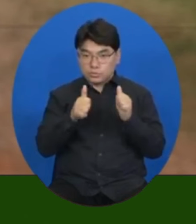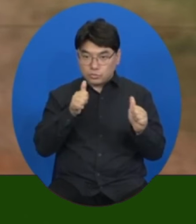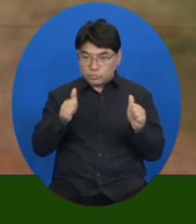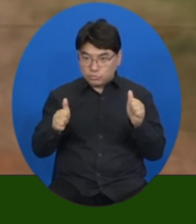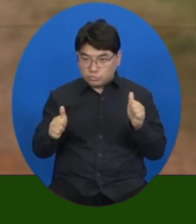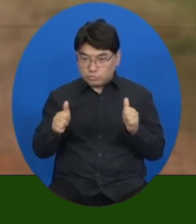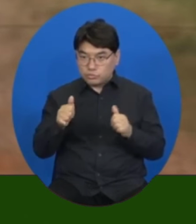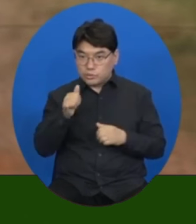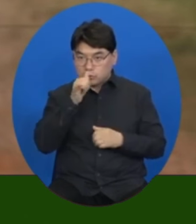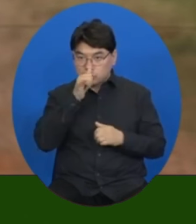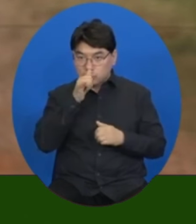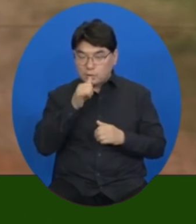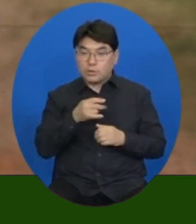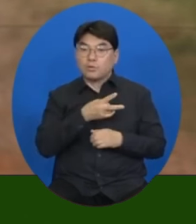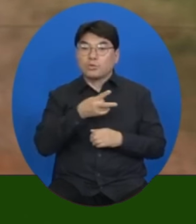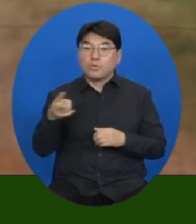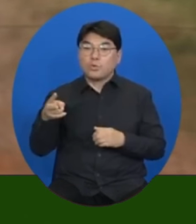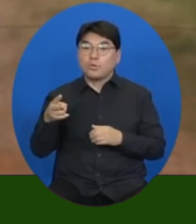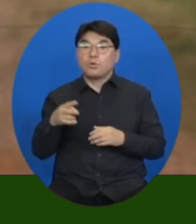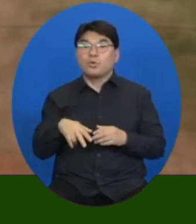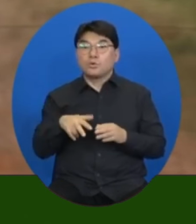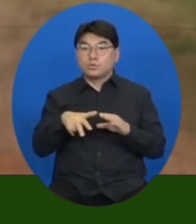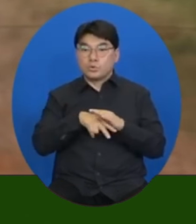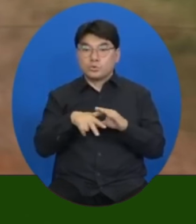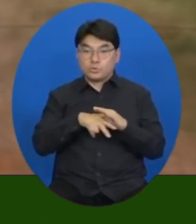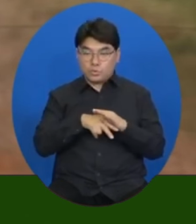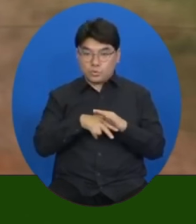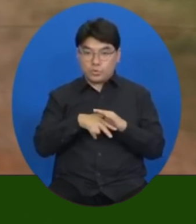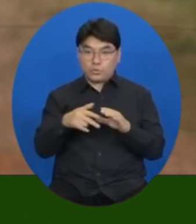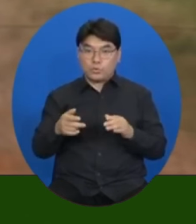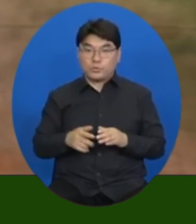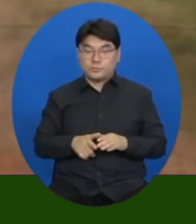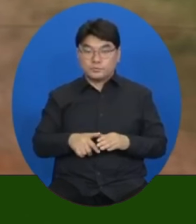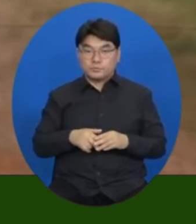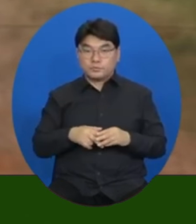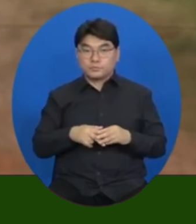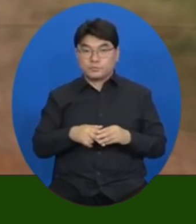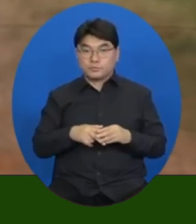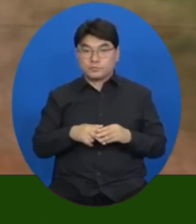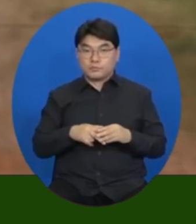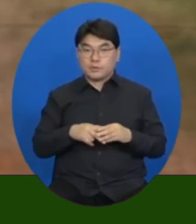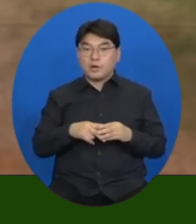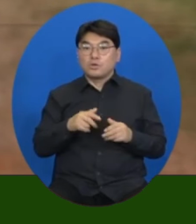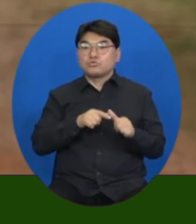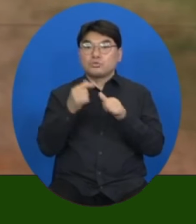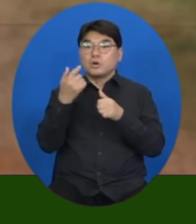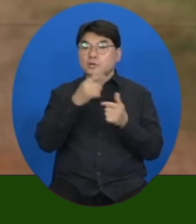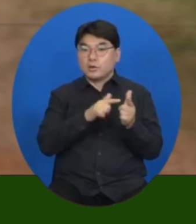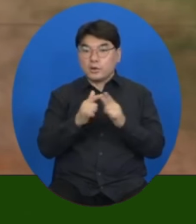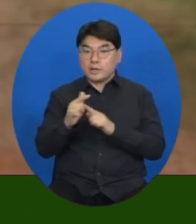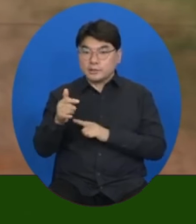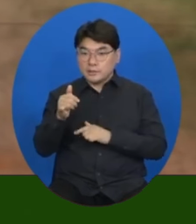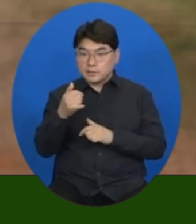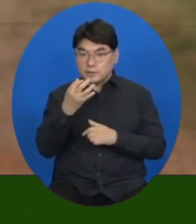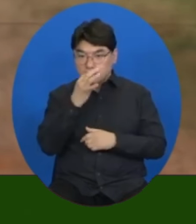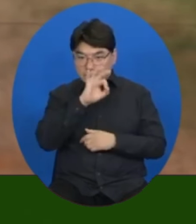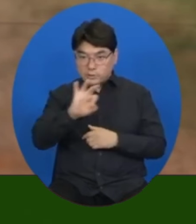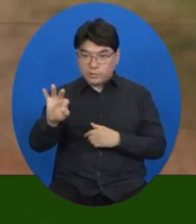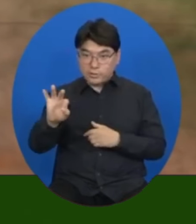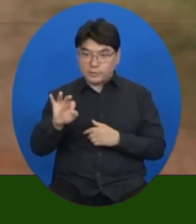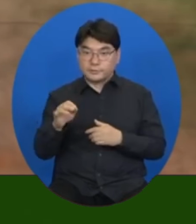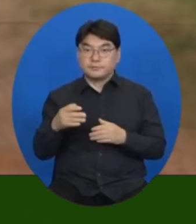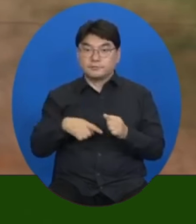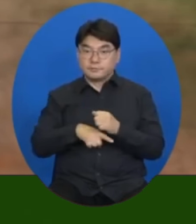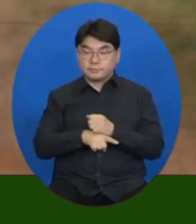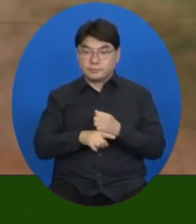종교 다원 주의라고 합니다 모든 종교는 하나로 통한다는 겁니다 3년 전에 일인데요